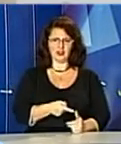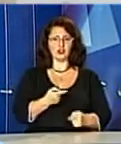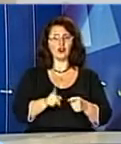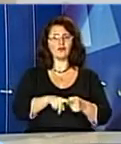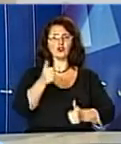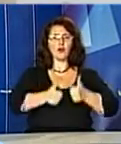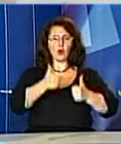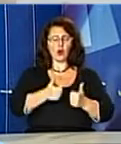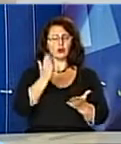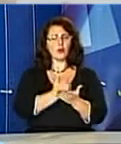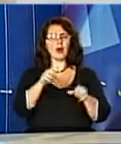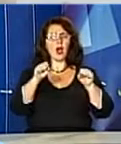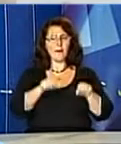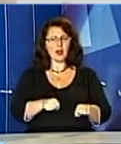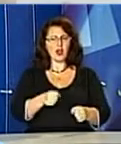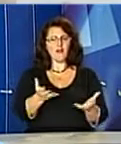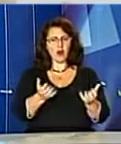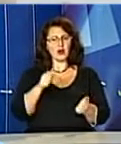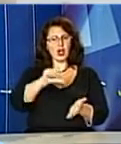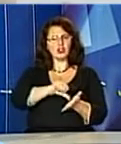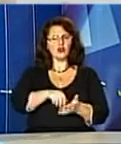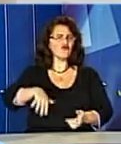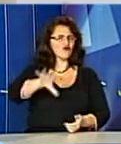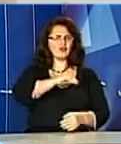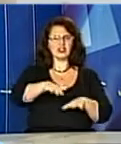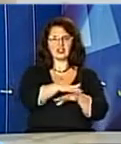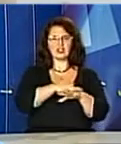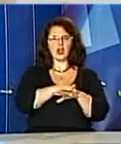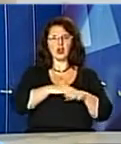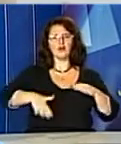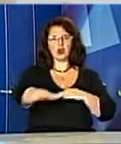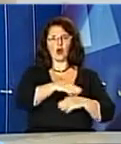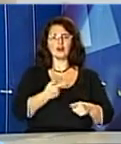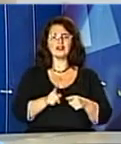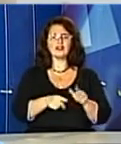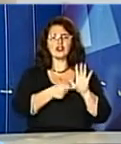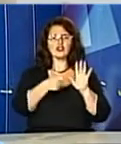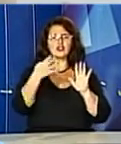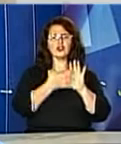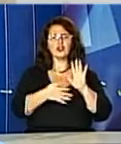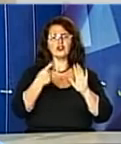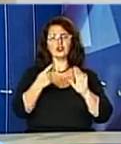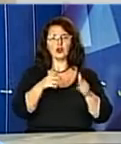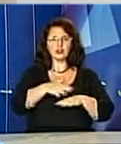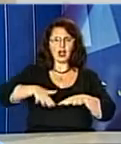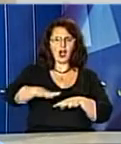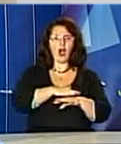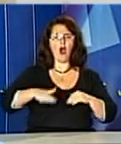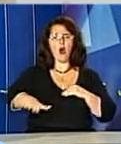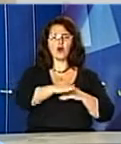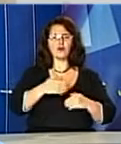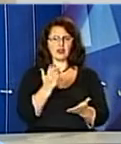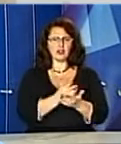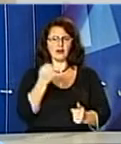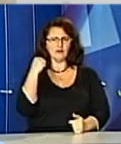мають право брати участь всі територіальні громади. І найактивніші з них, а це 691 громада, виявилися в результаті переможцями цього